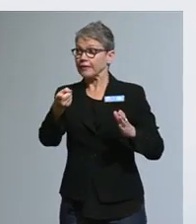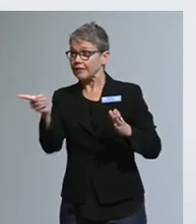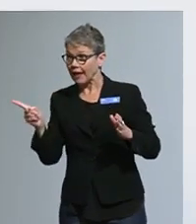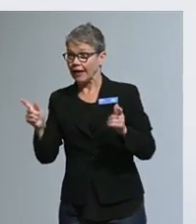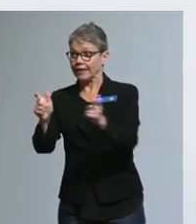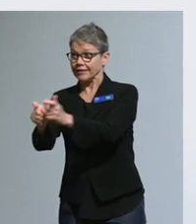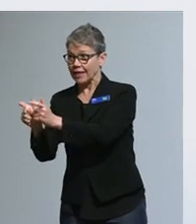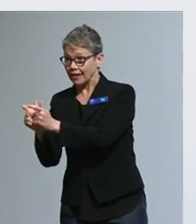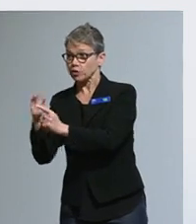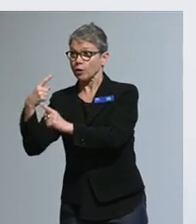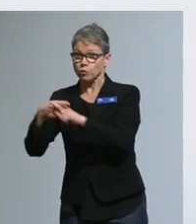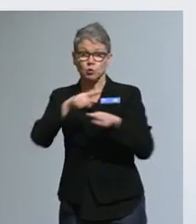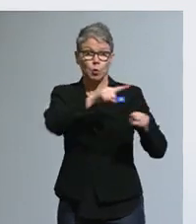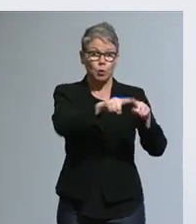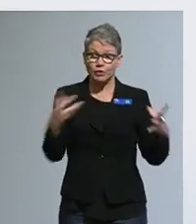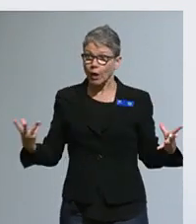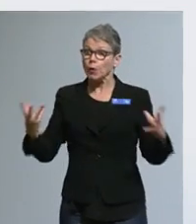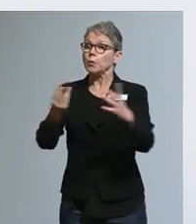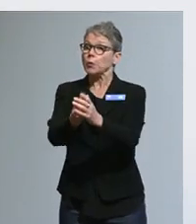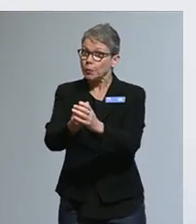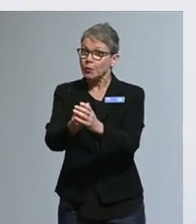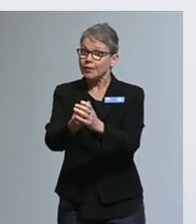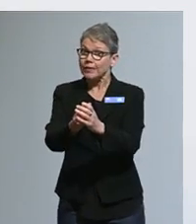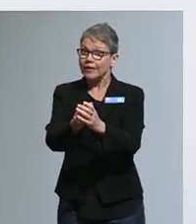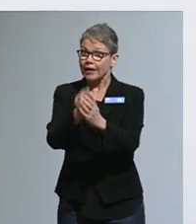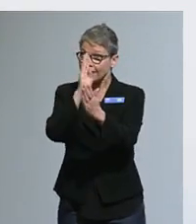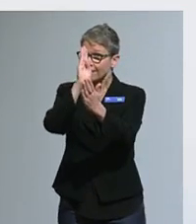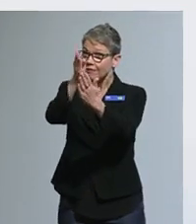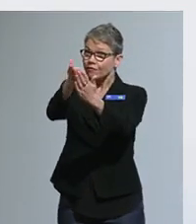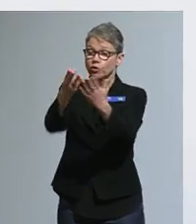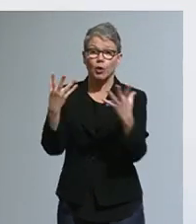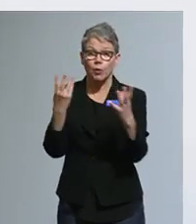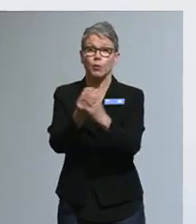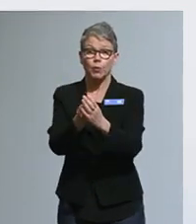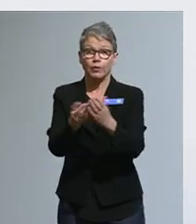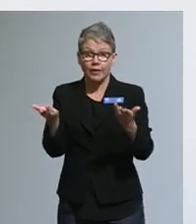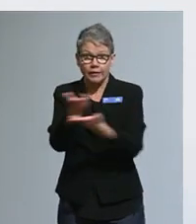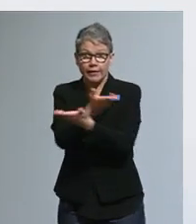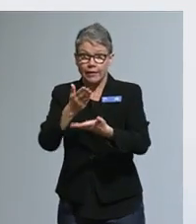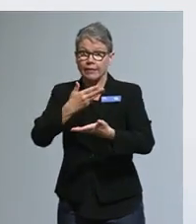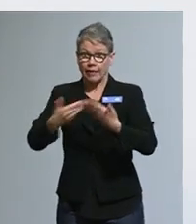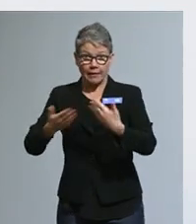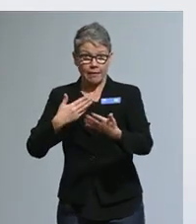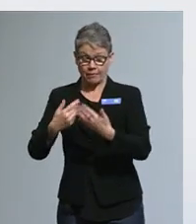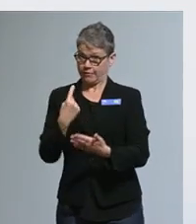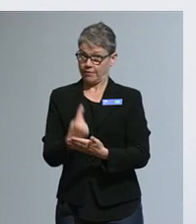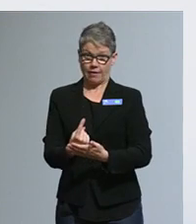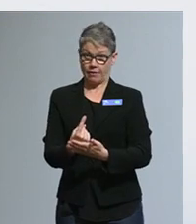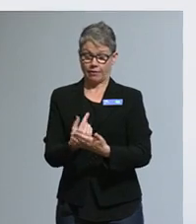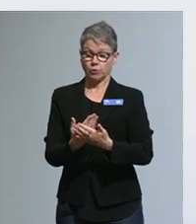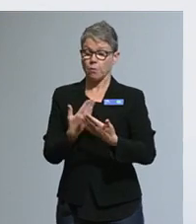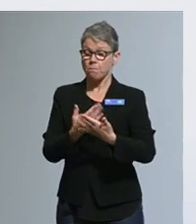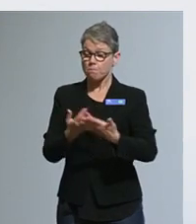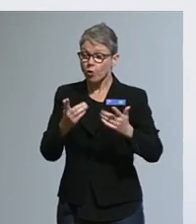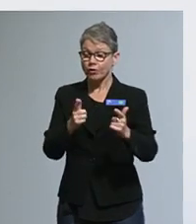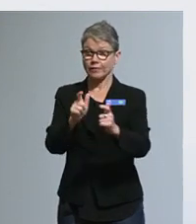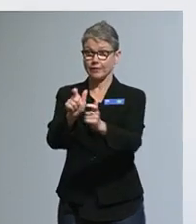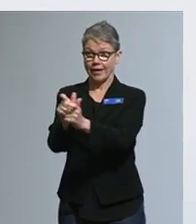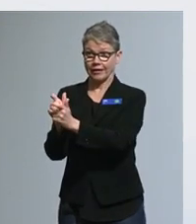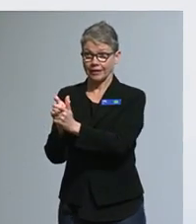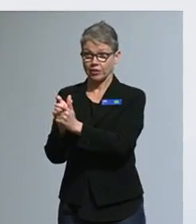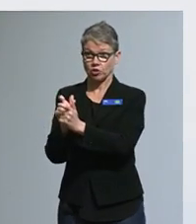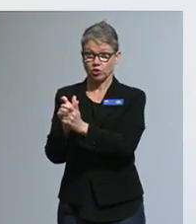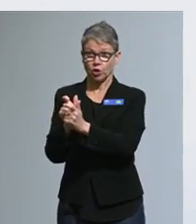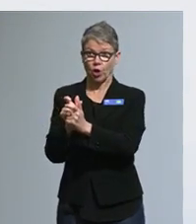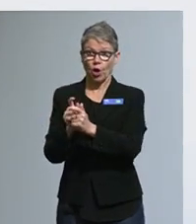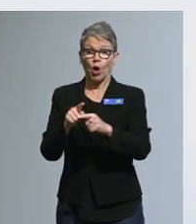kuntajaoston yhteiset intressit ja yhteinen tekeminen on hyvin tärkeää, koska monet järjestöt on iso osa siellä kunnissa